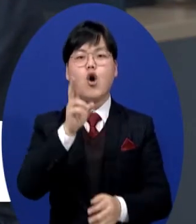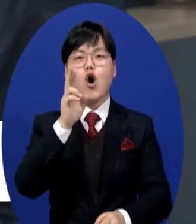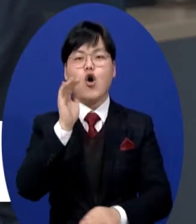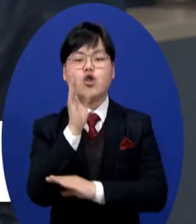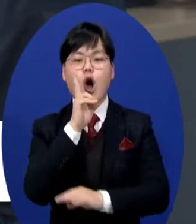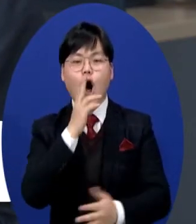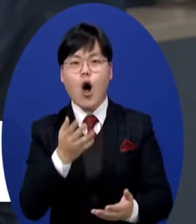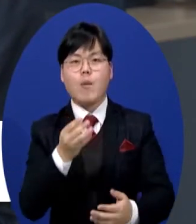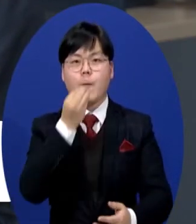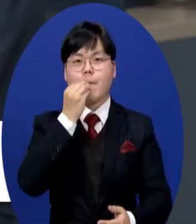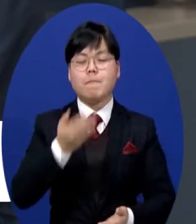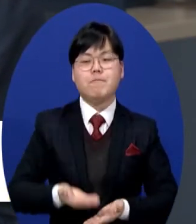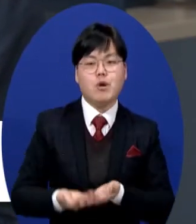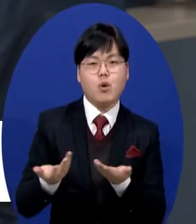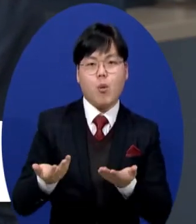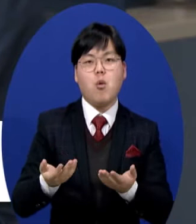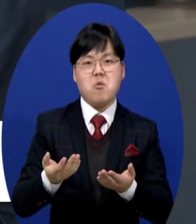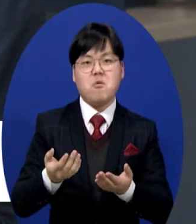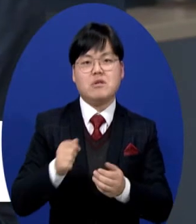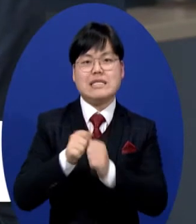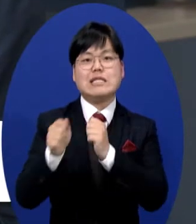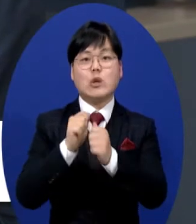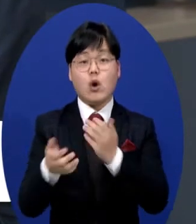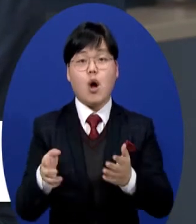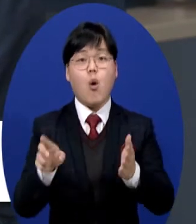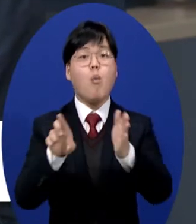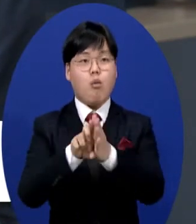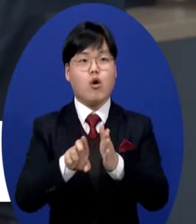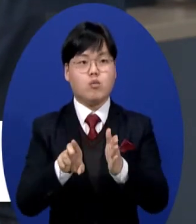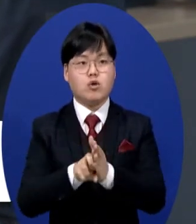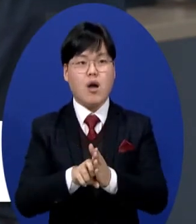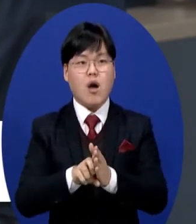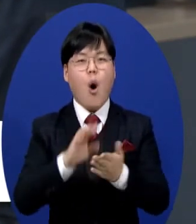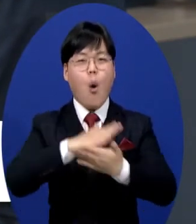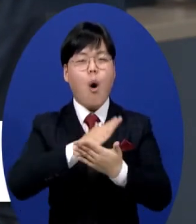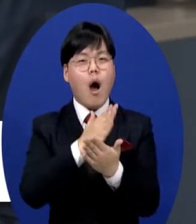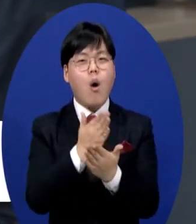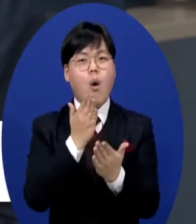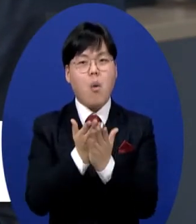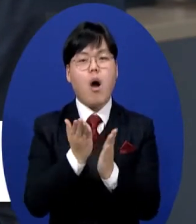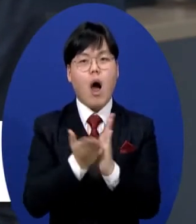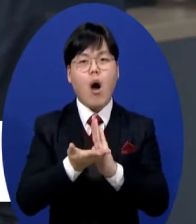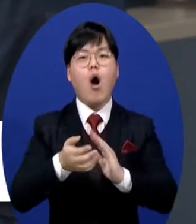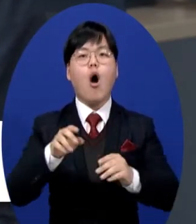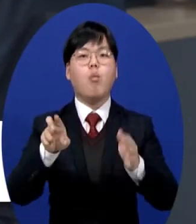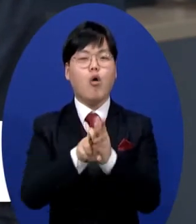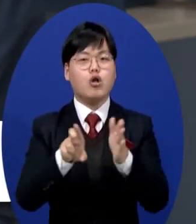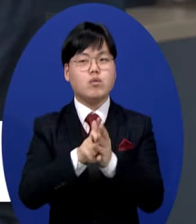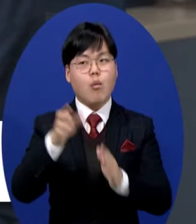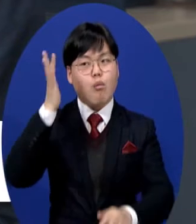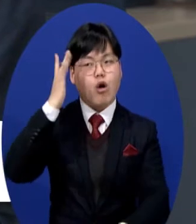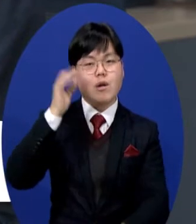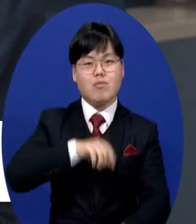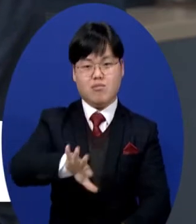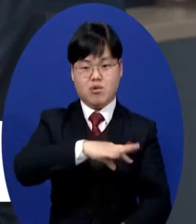хүнс дижилийн дэмжлэг болох энэ юмд нь бас зарцуулдаг байж ийм бас тодорхой хуваарлалтай байж болох юм аа гэдэг ийм бас бодлогыг бас бид нар